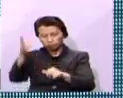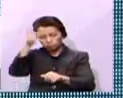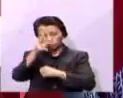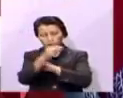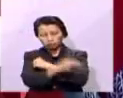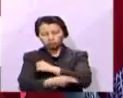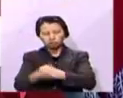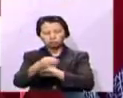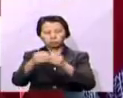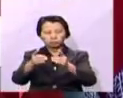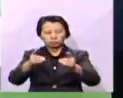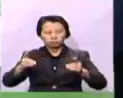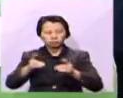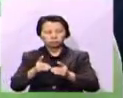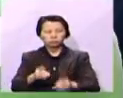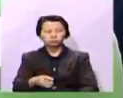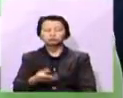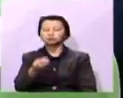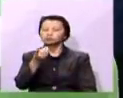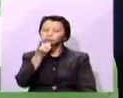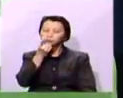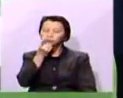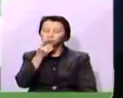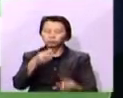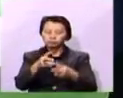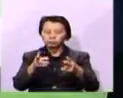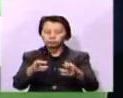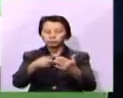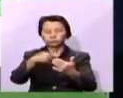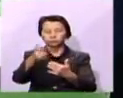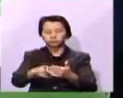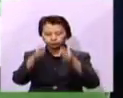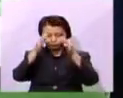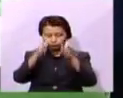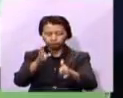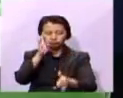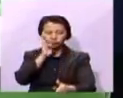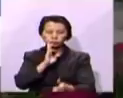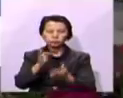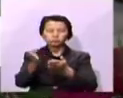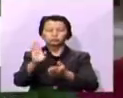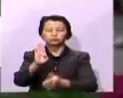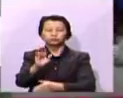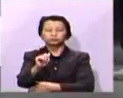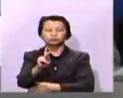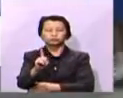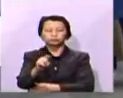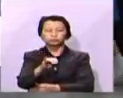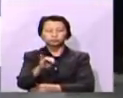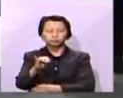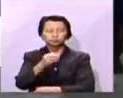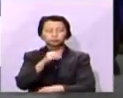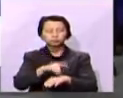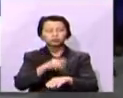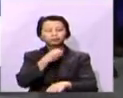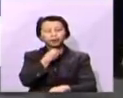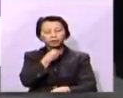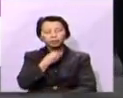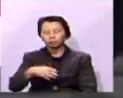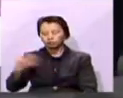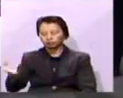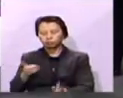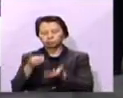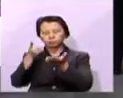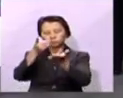juga daerah. Datin Sri Rosmah merasmikan program Prihatin Wanita Bakti di Teluk Intan, Perak. Beliau turut menyampaikan